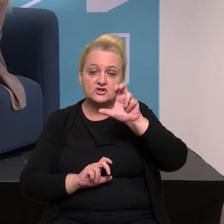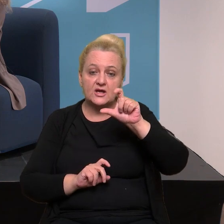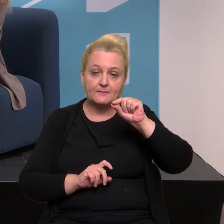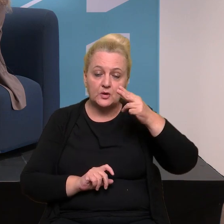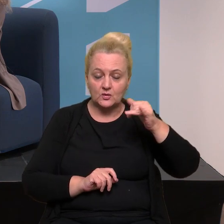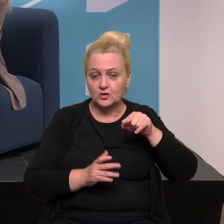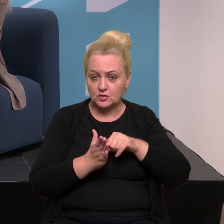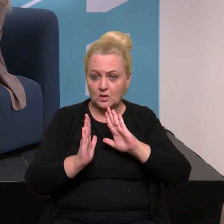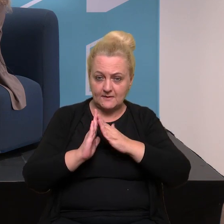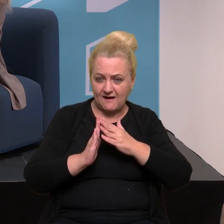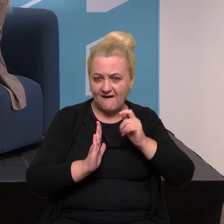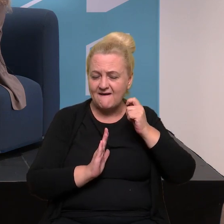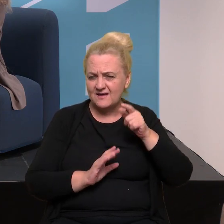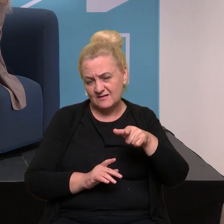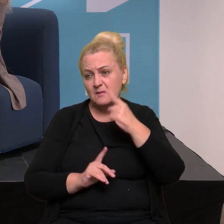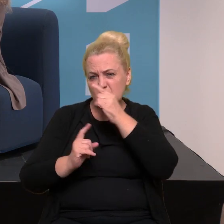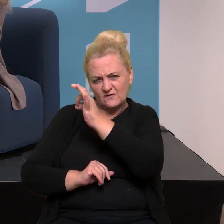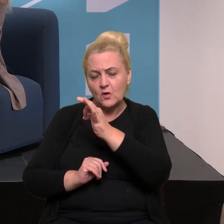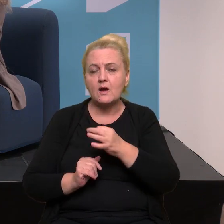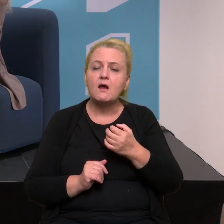ciebie literaturą